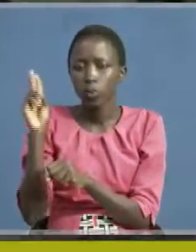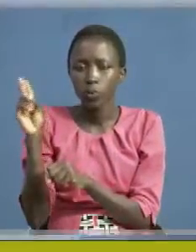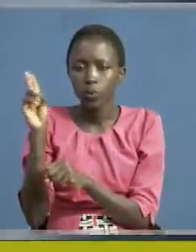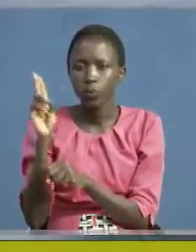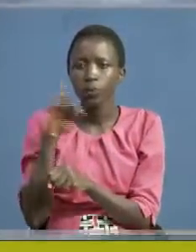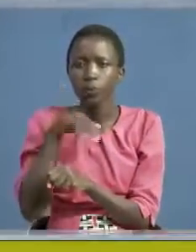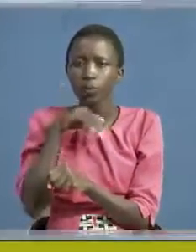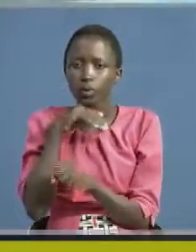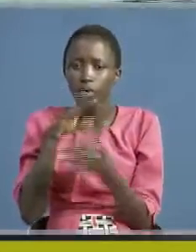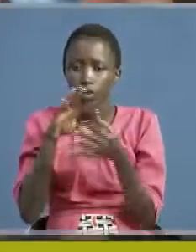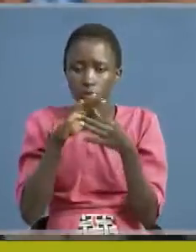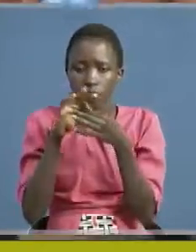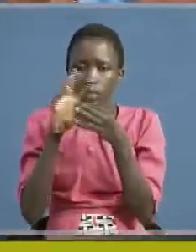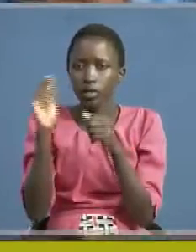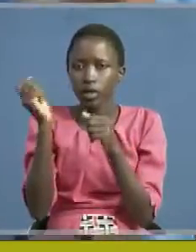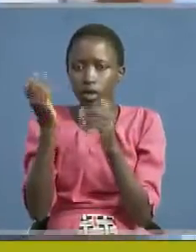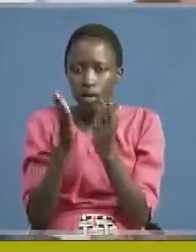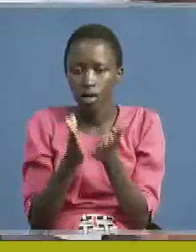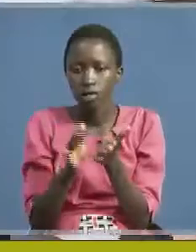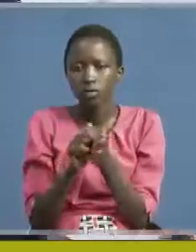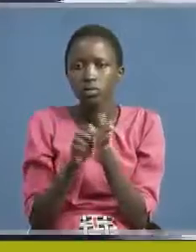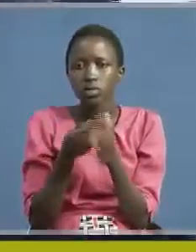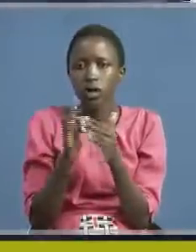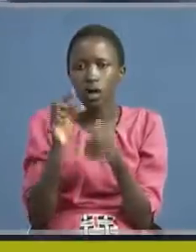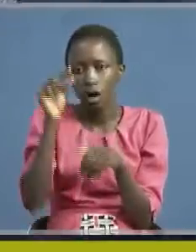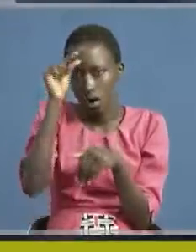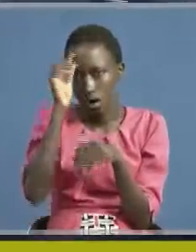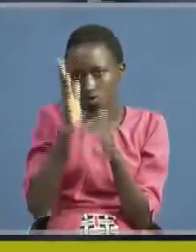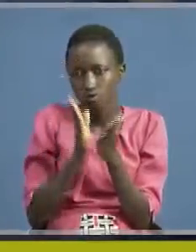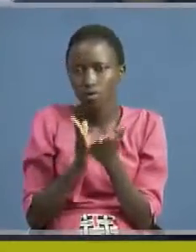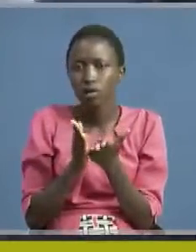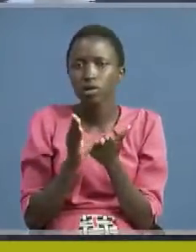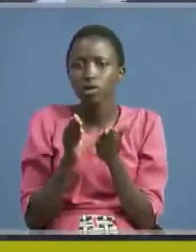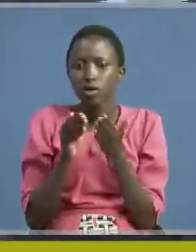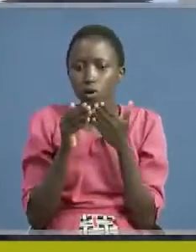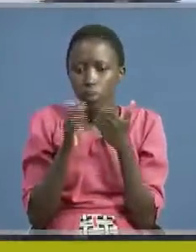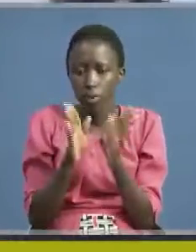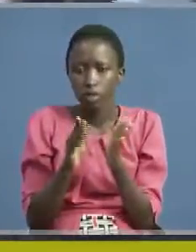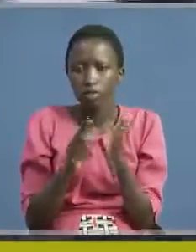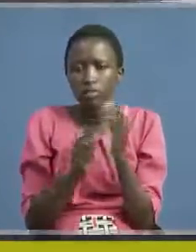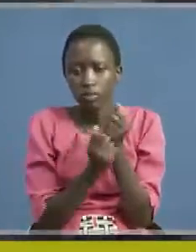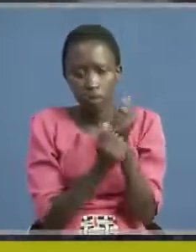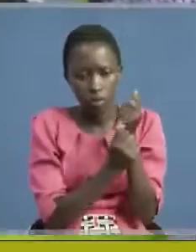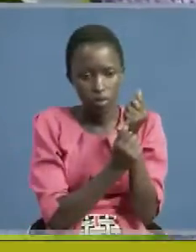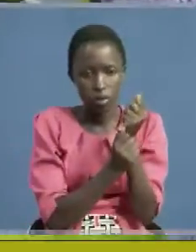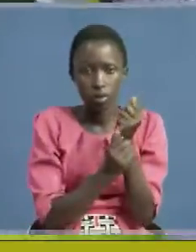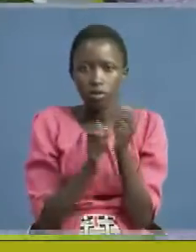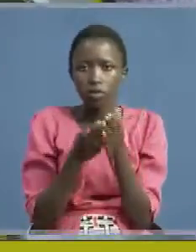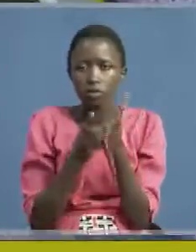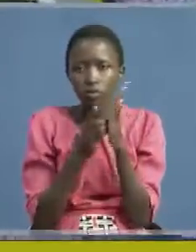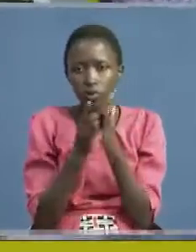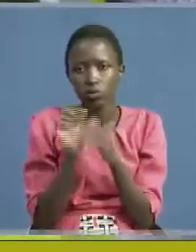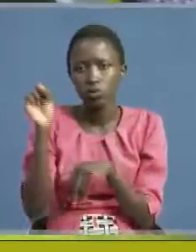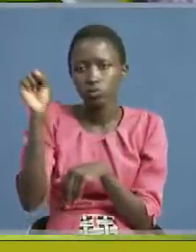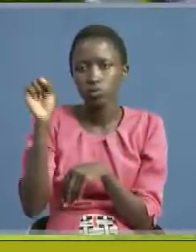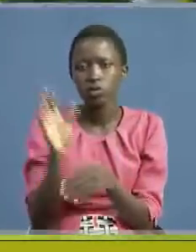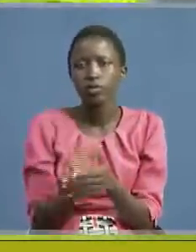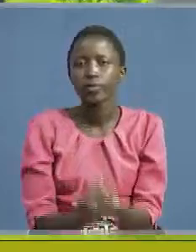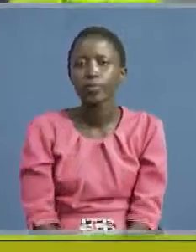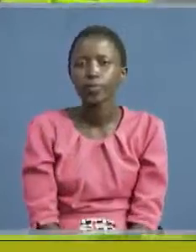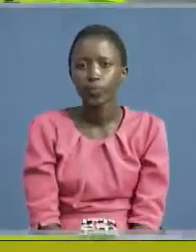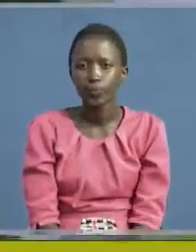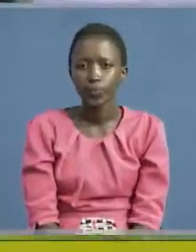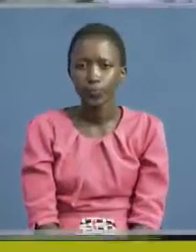ni ya kuunganisha wa Kenya. Kwa upande wake gavana Obado ameweka bayana kuwa anaunga mkono siasa za maendeleo.